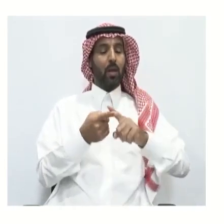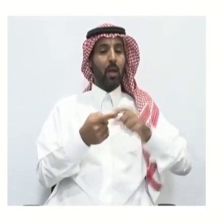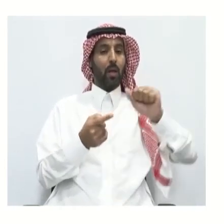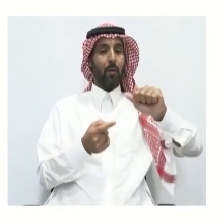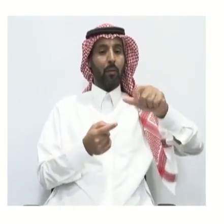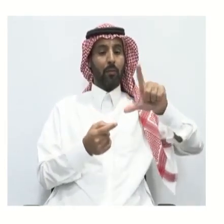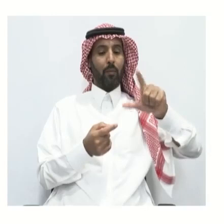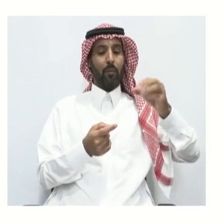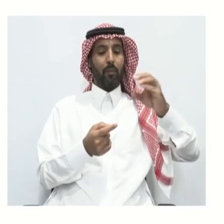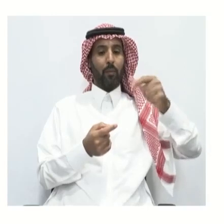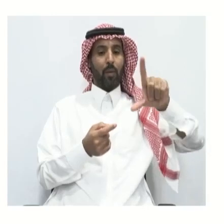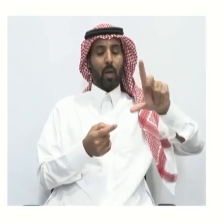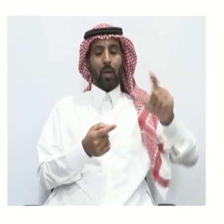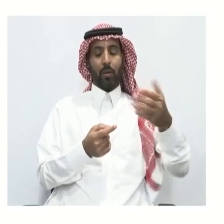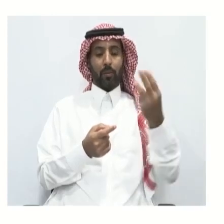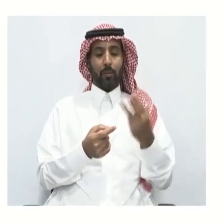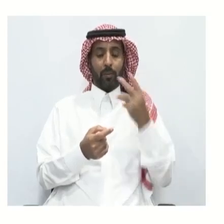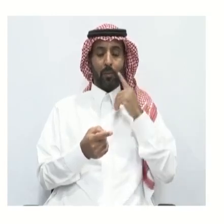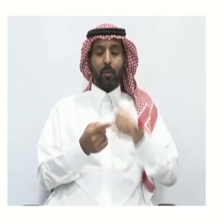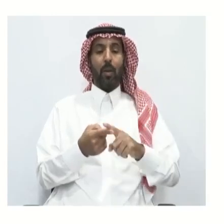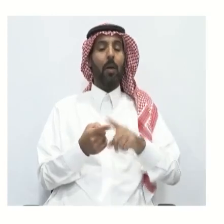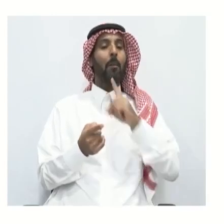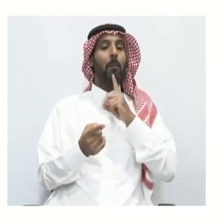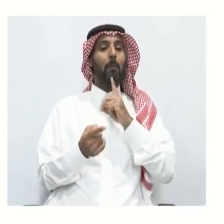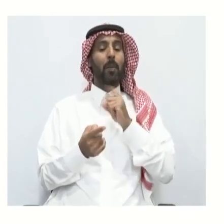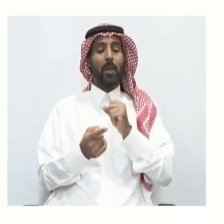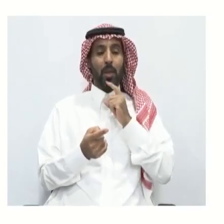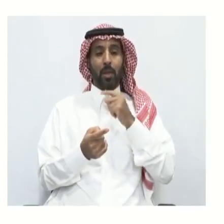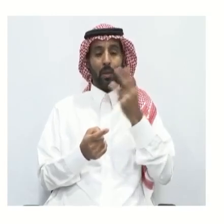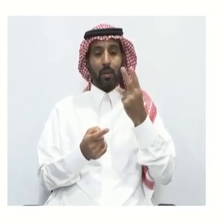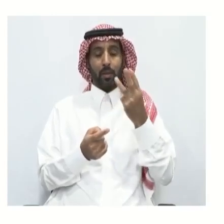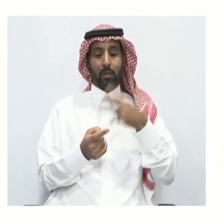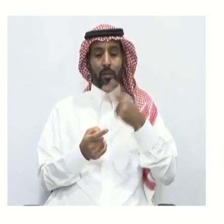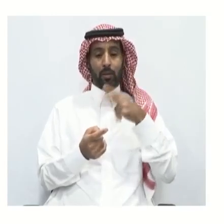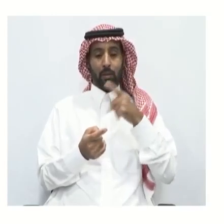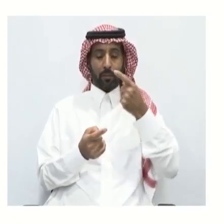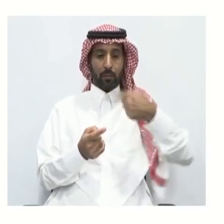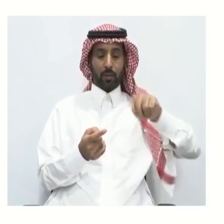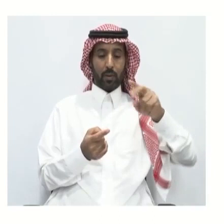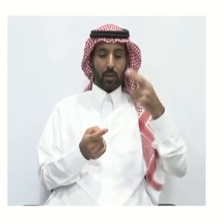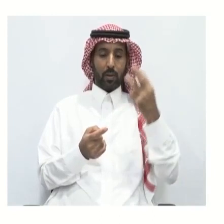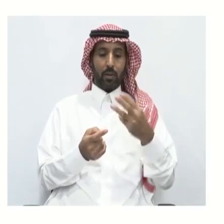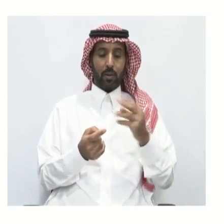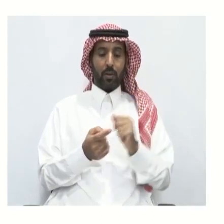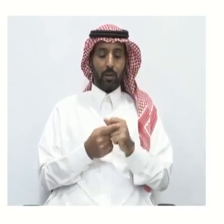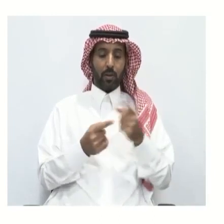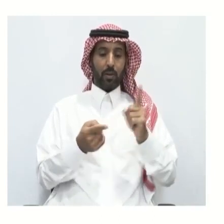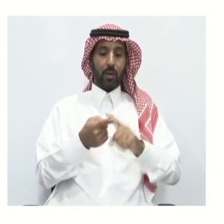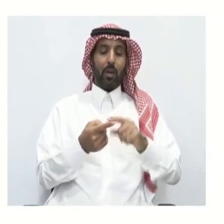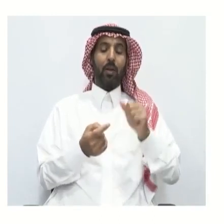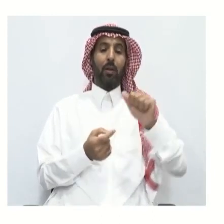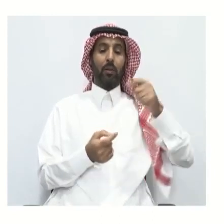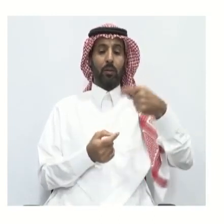الموليه 133.3 هذه حسبناها من هنا الصيغه